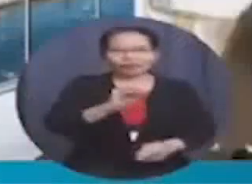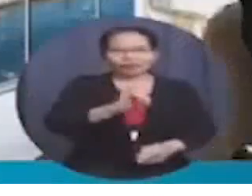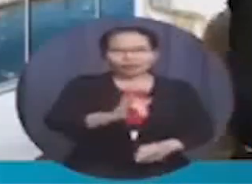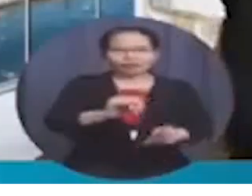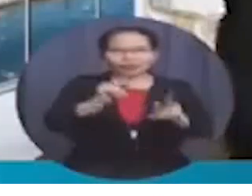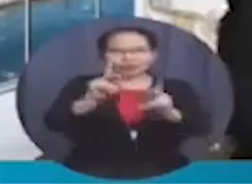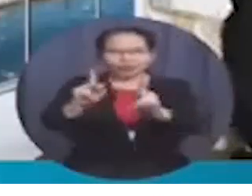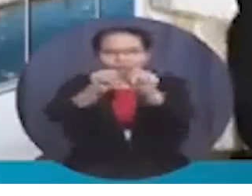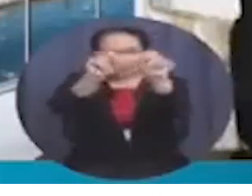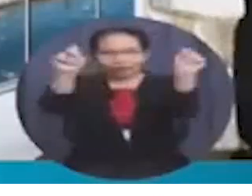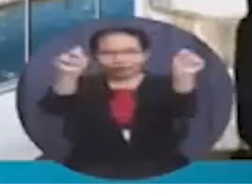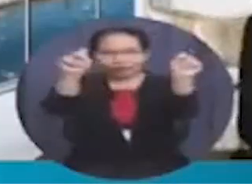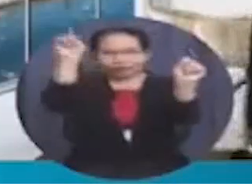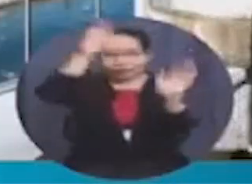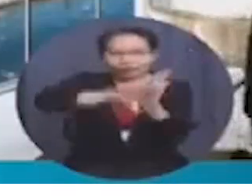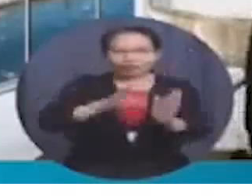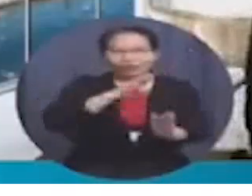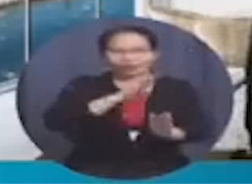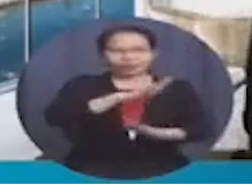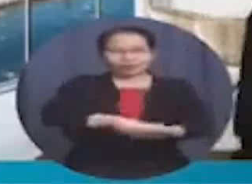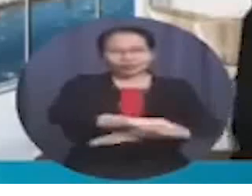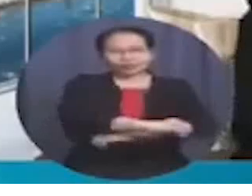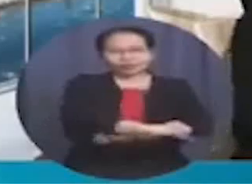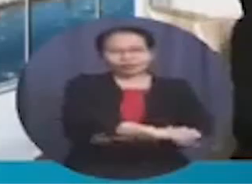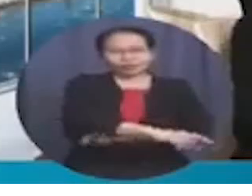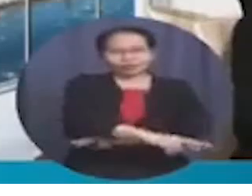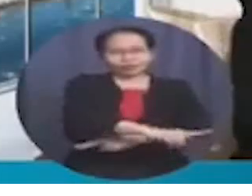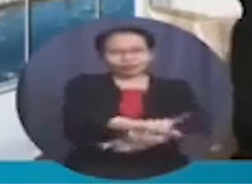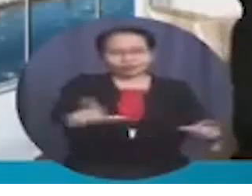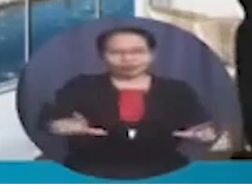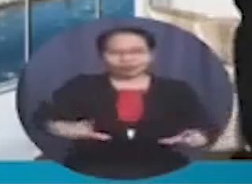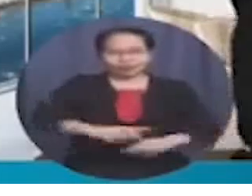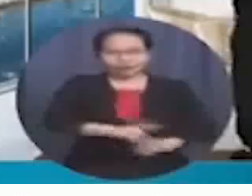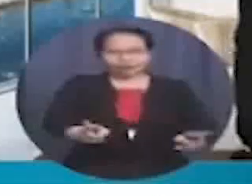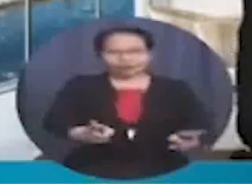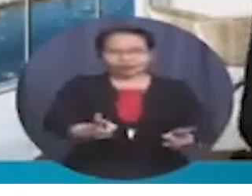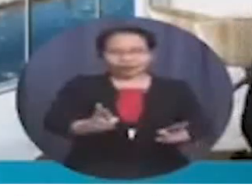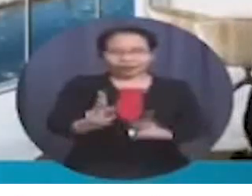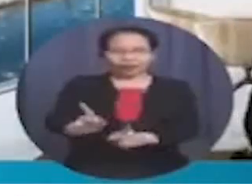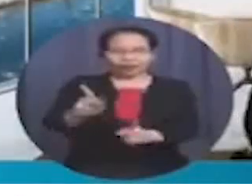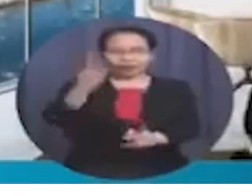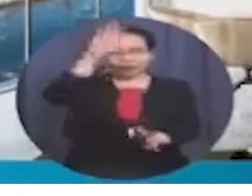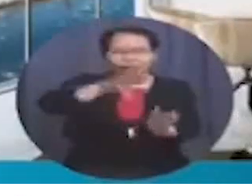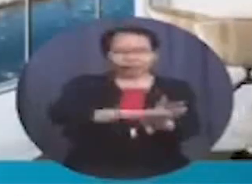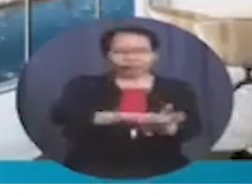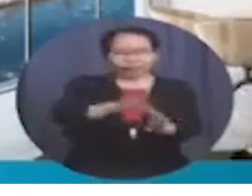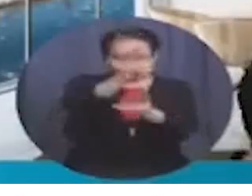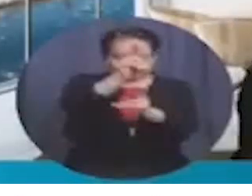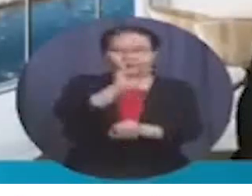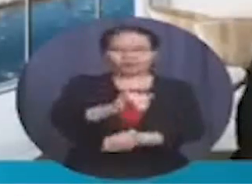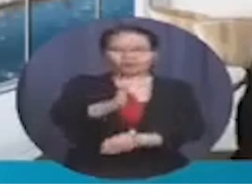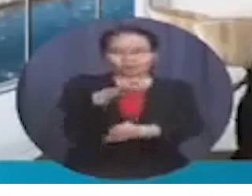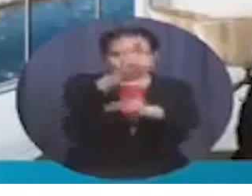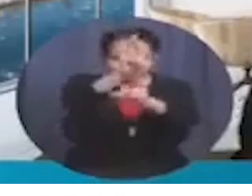ikaw, nilalagay ko yung retrato ng nanay ko dun sa sala o sa kwarto ko. O, di, ginagalang mo. Okay, tama yon,